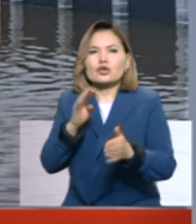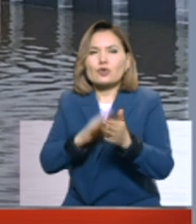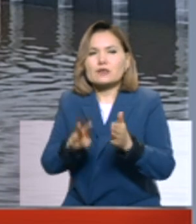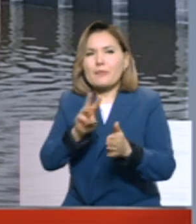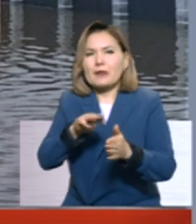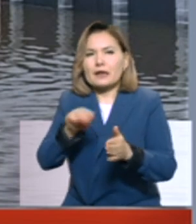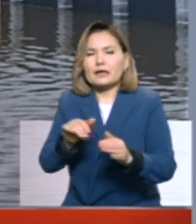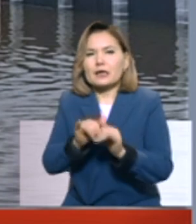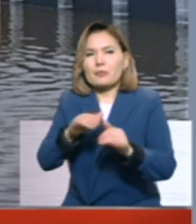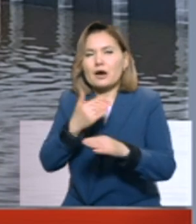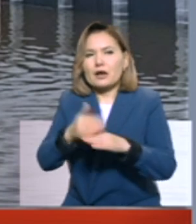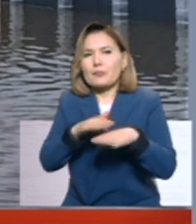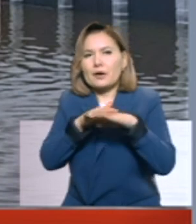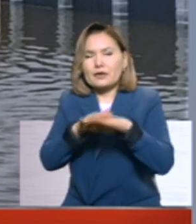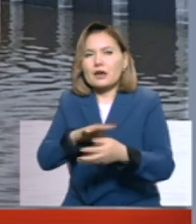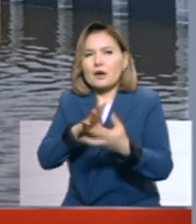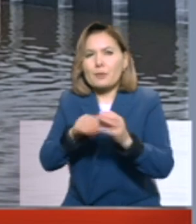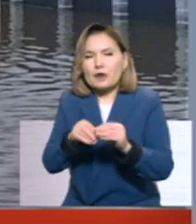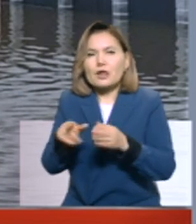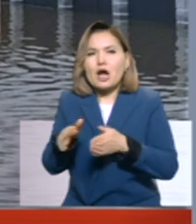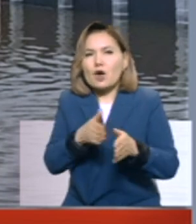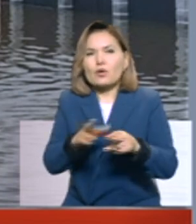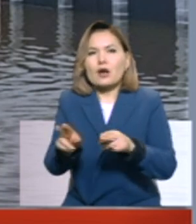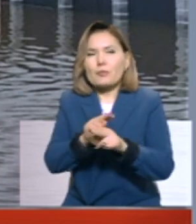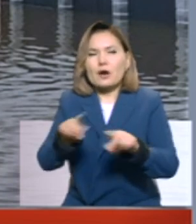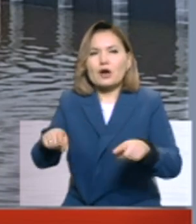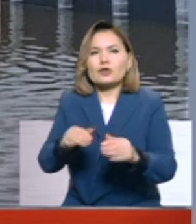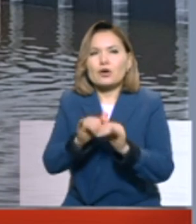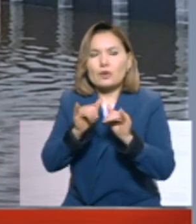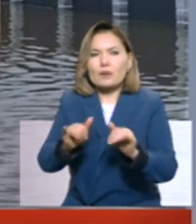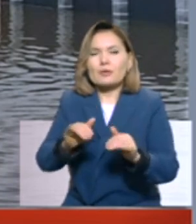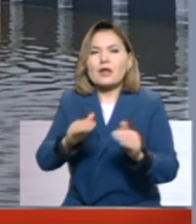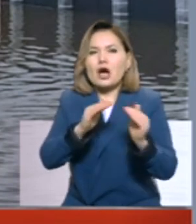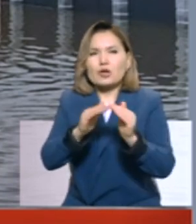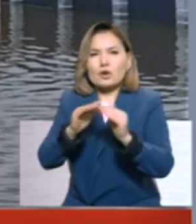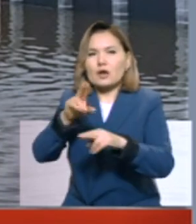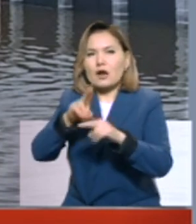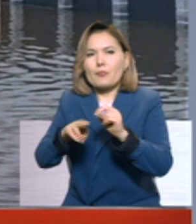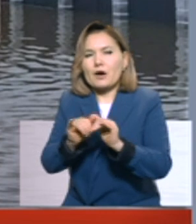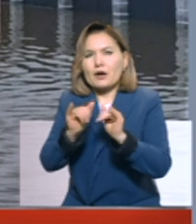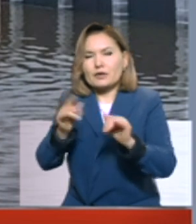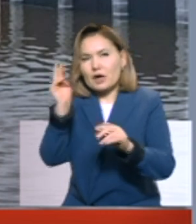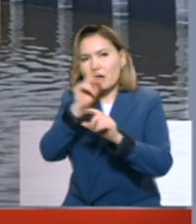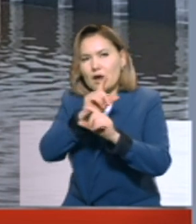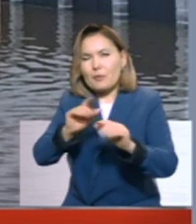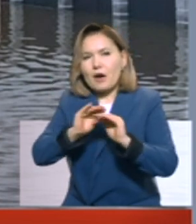асты. Бөлінген қаражат инфрақұрылымды қалпына келтіруге және әлеуметтік нысандарды,